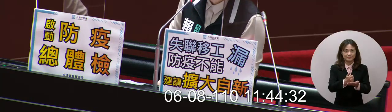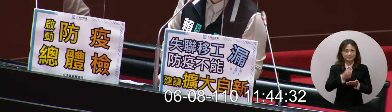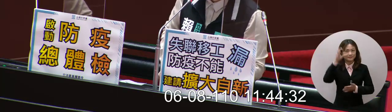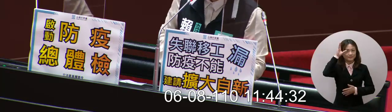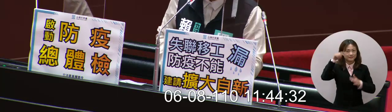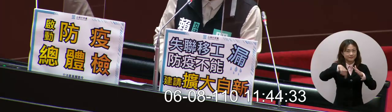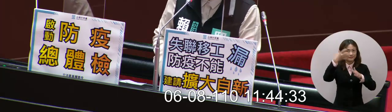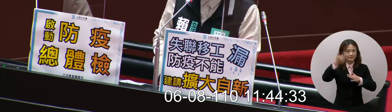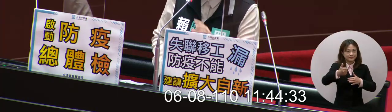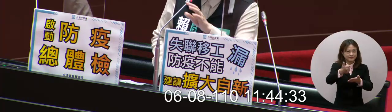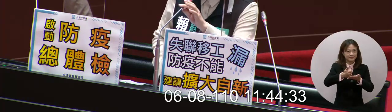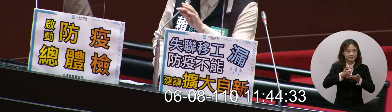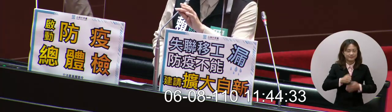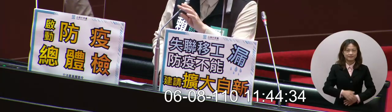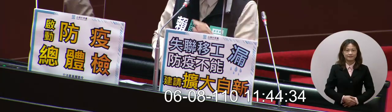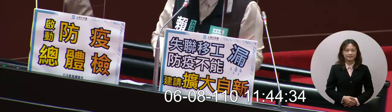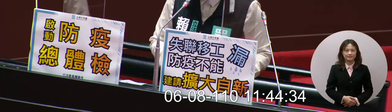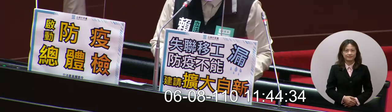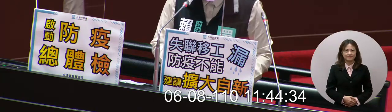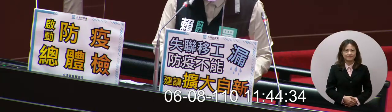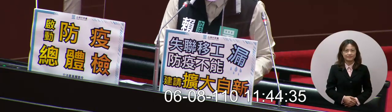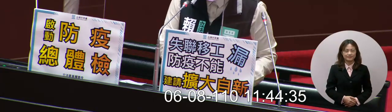请苏院长。 苏院长，请。